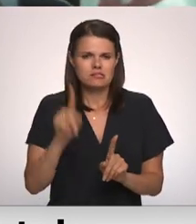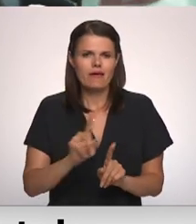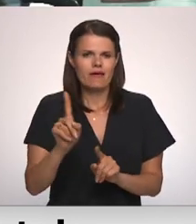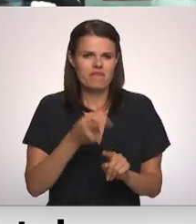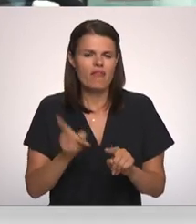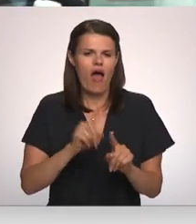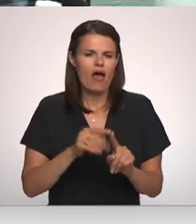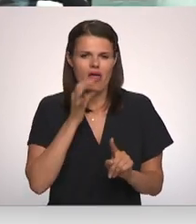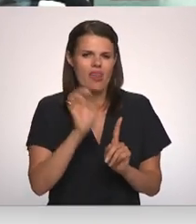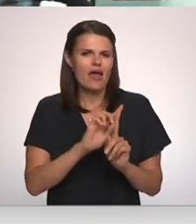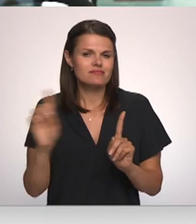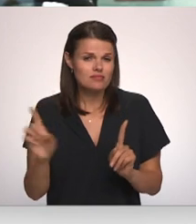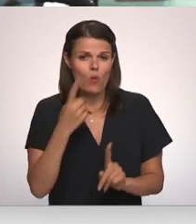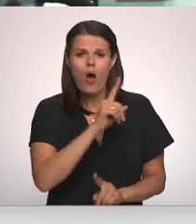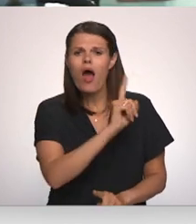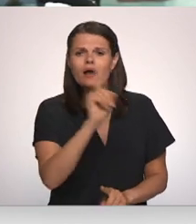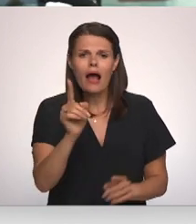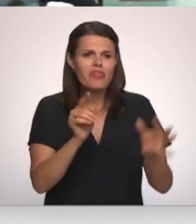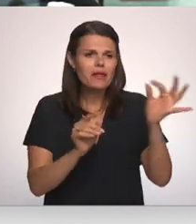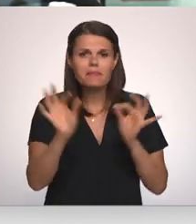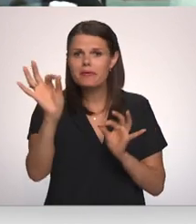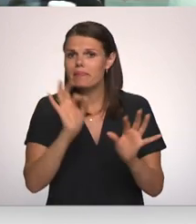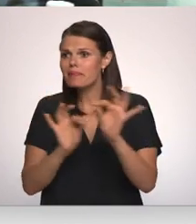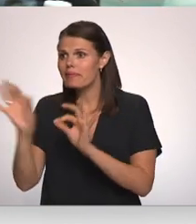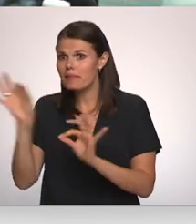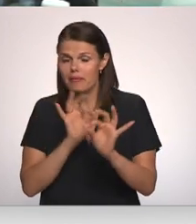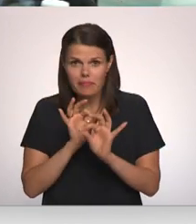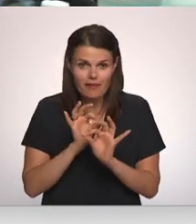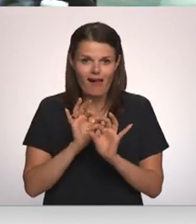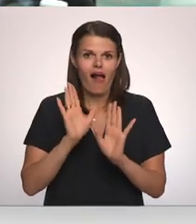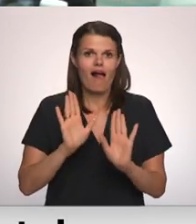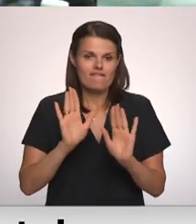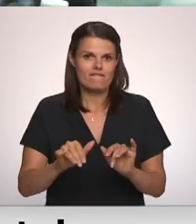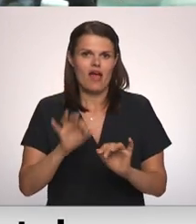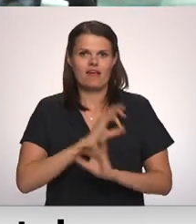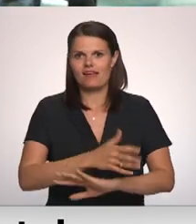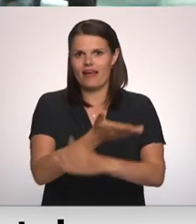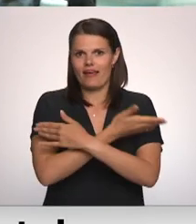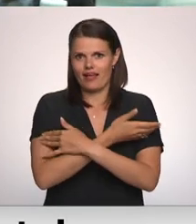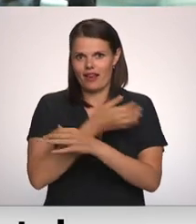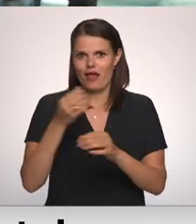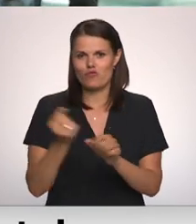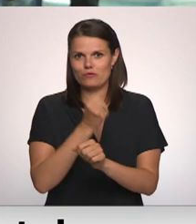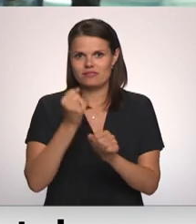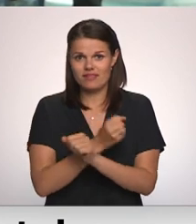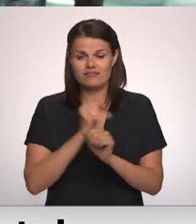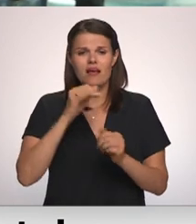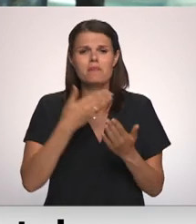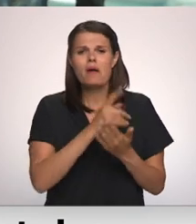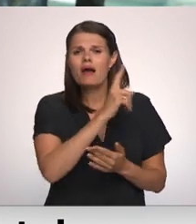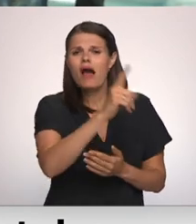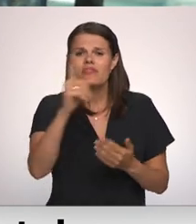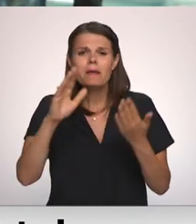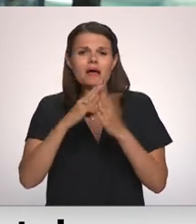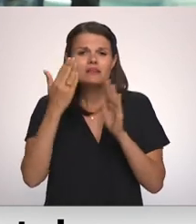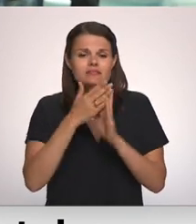Ziniet, ir tāds teiciens, no katra pa diedziņam plikajam krekliņš. Ja katra Latvijas, Lietuvas, Igaunijas vai citu valstu pilsētu šādi